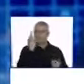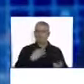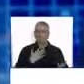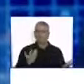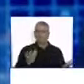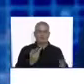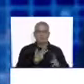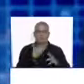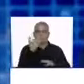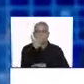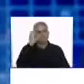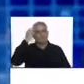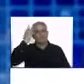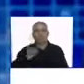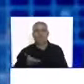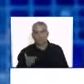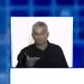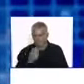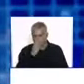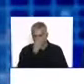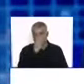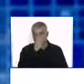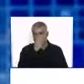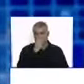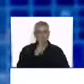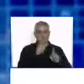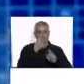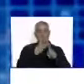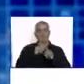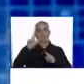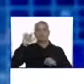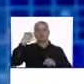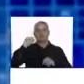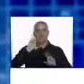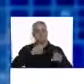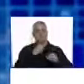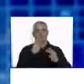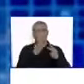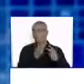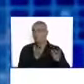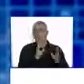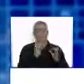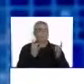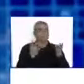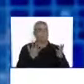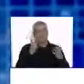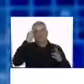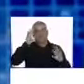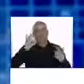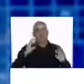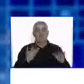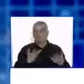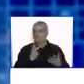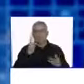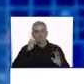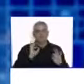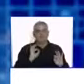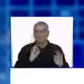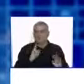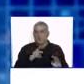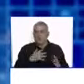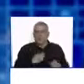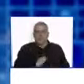לנו? רק במדינה המשוגעת הזאת, אנשים כמו אייסמן וכאלה לוקחים תגובה שהיא הכי טבעית, הכי הגיונית, גם הכי רציונלית, היא